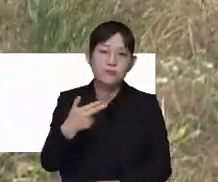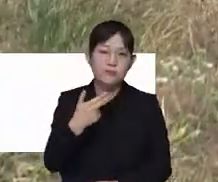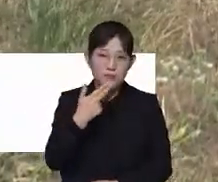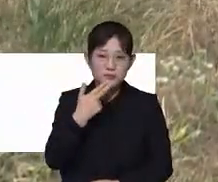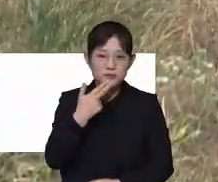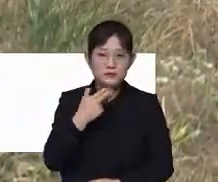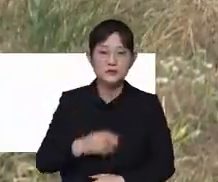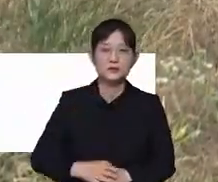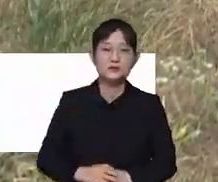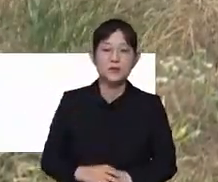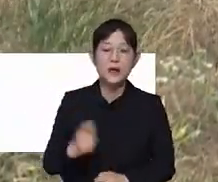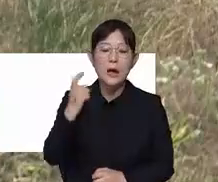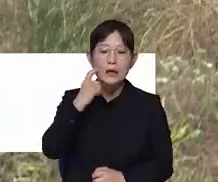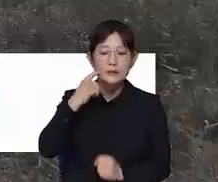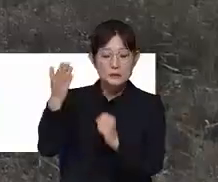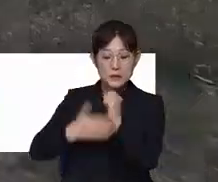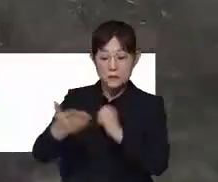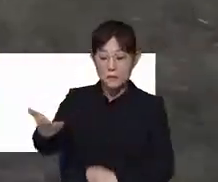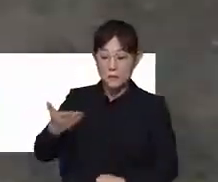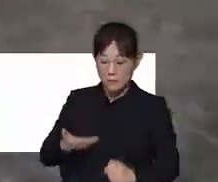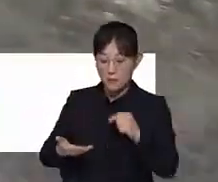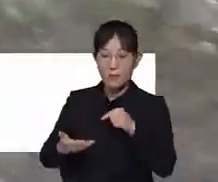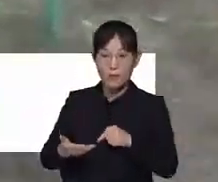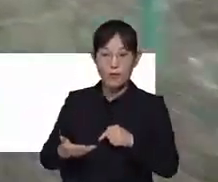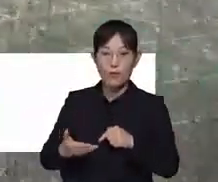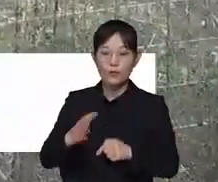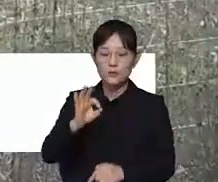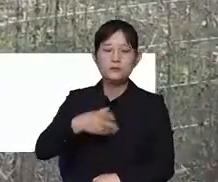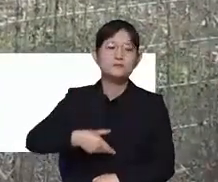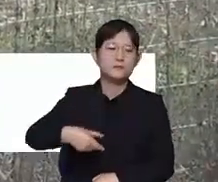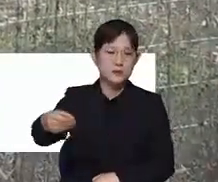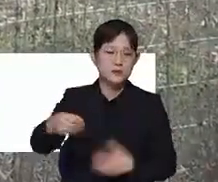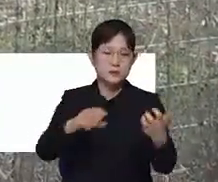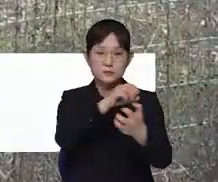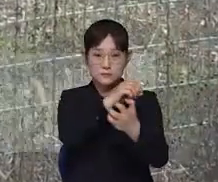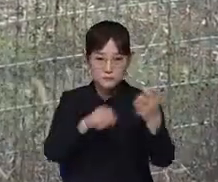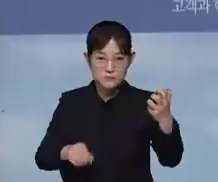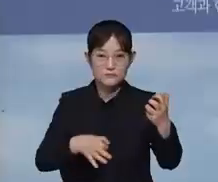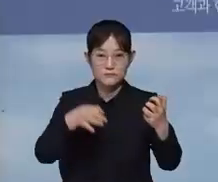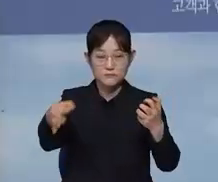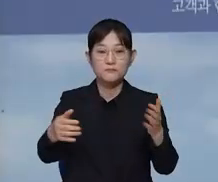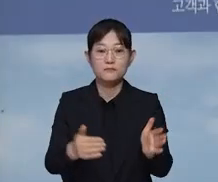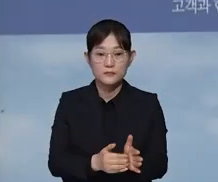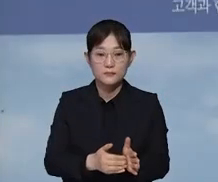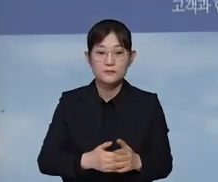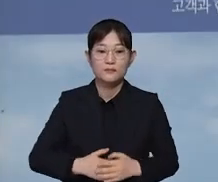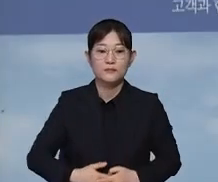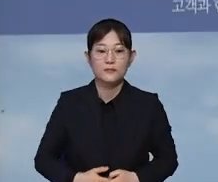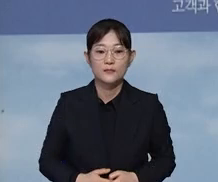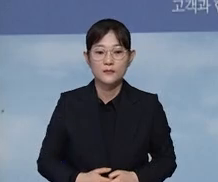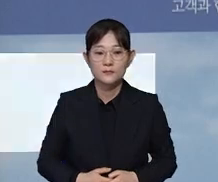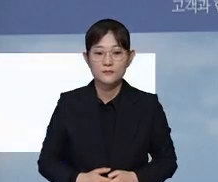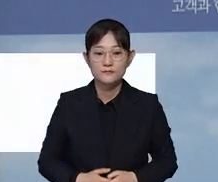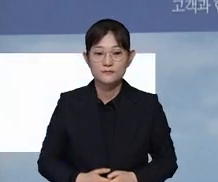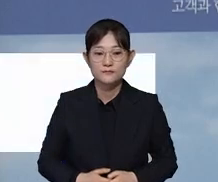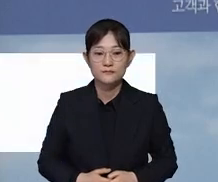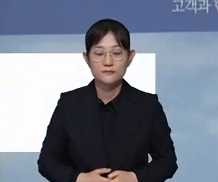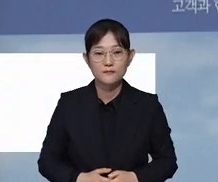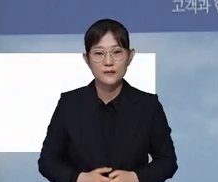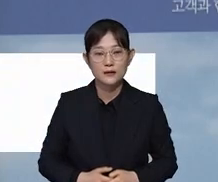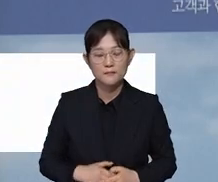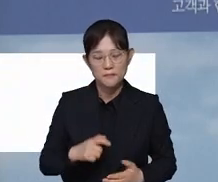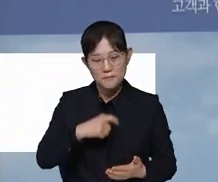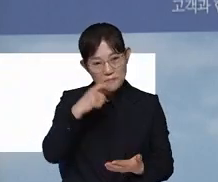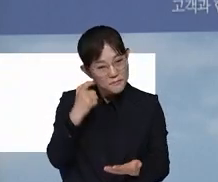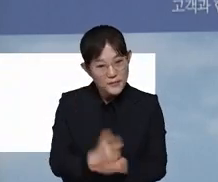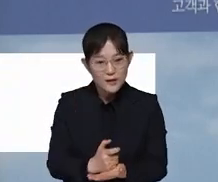업체에서 낸 가짜 사진을 근거로 대출금의 80%를 지급했습니다. 일부 적은 속을 보는